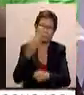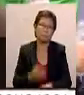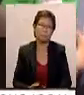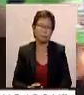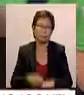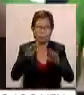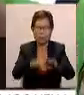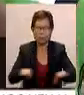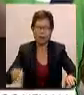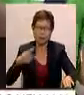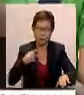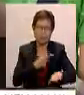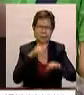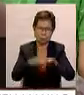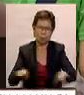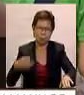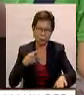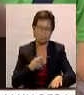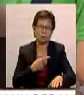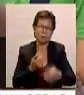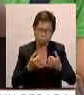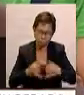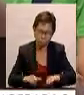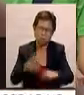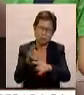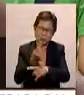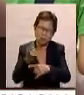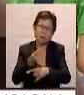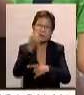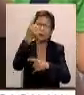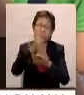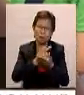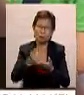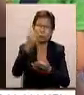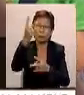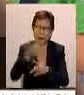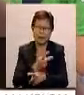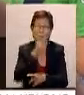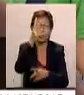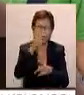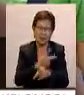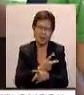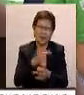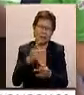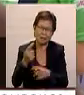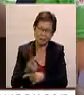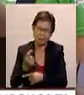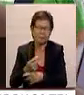Tapi budak-budak kita maintain meneruskan latihan seminggu dua kali. Walaupun tak ada competition, so